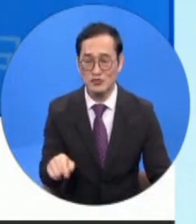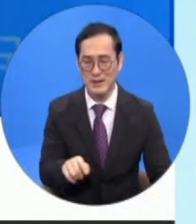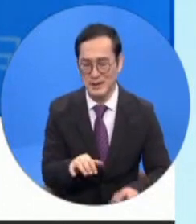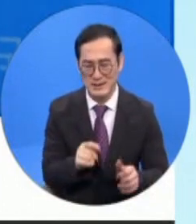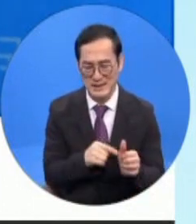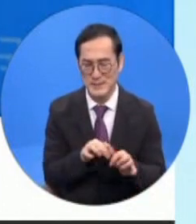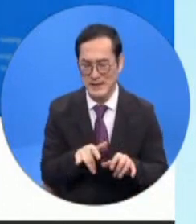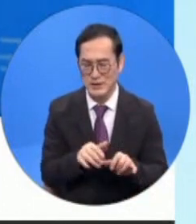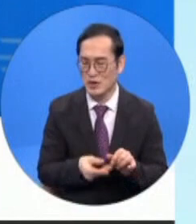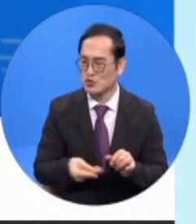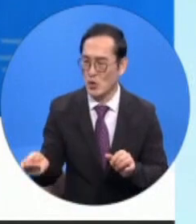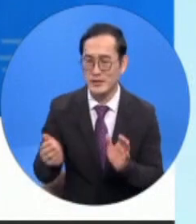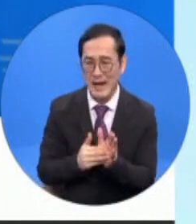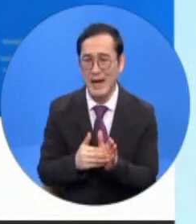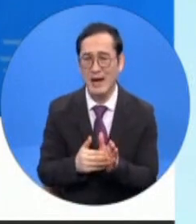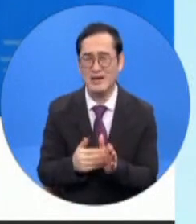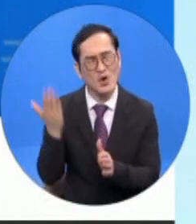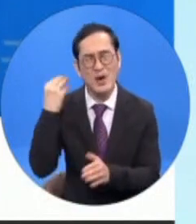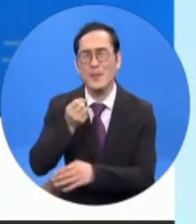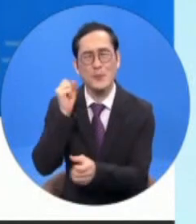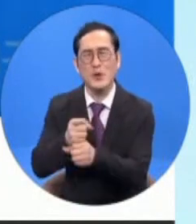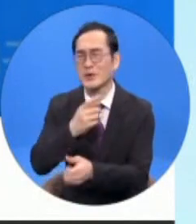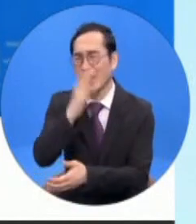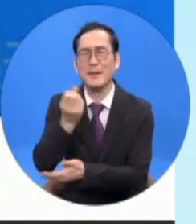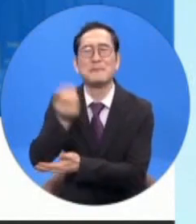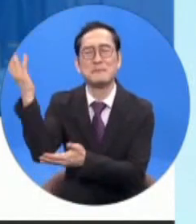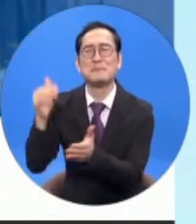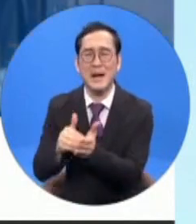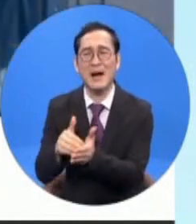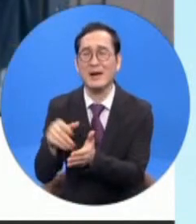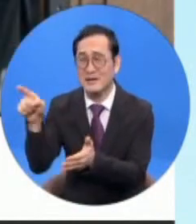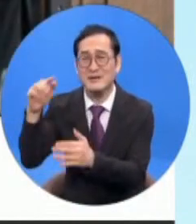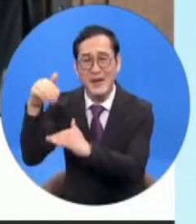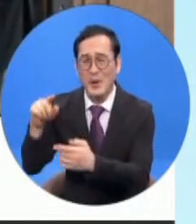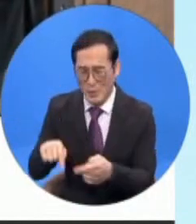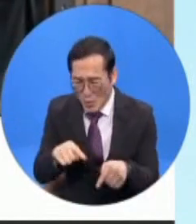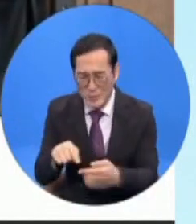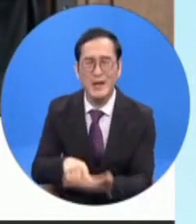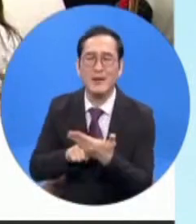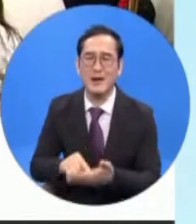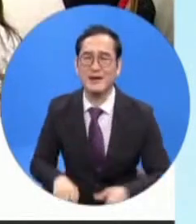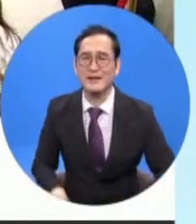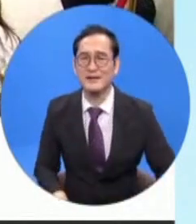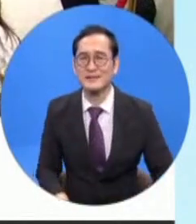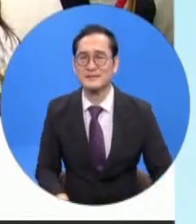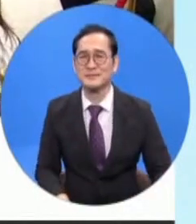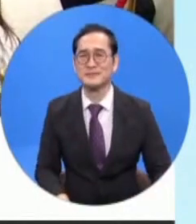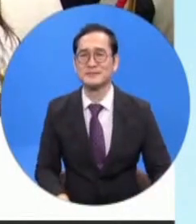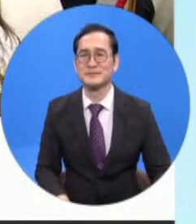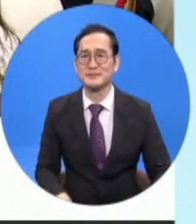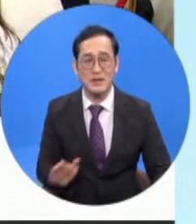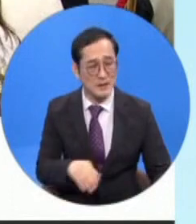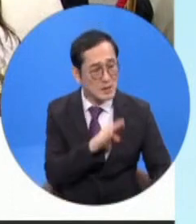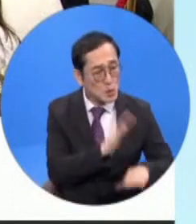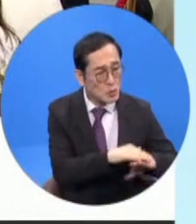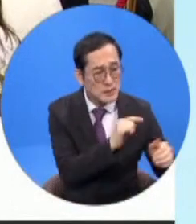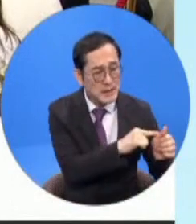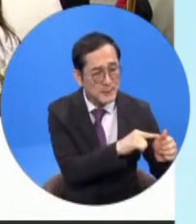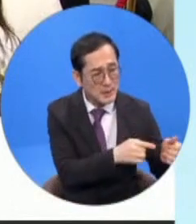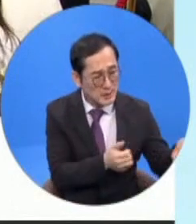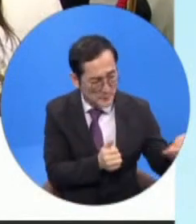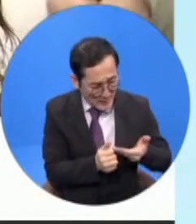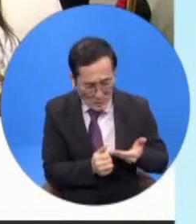본 적이 있거든요 그거 별거 없고 지금 문제는 손 준성 한테 더 기능으로 가능한데 그거에 대해서는 아직까지 퀘스천 마크